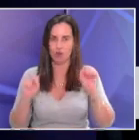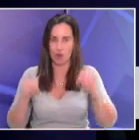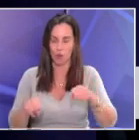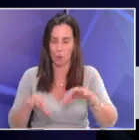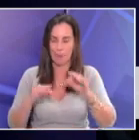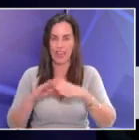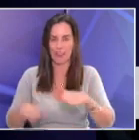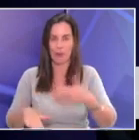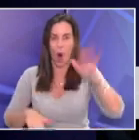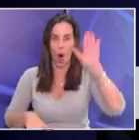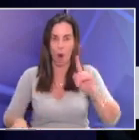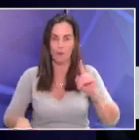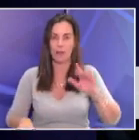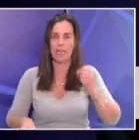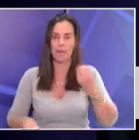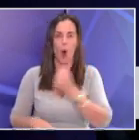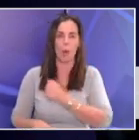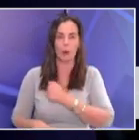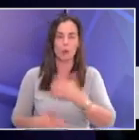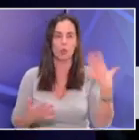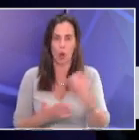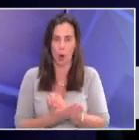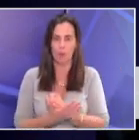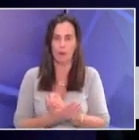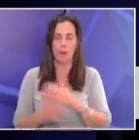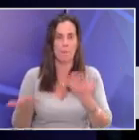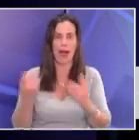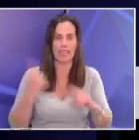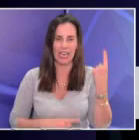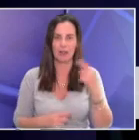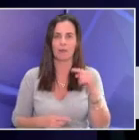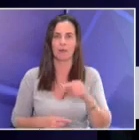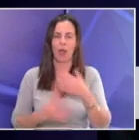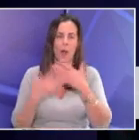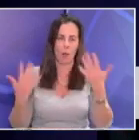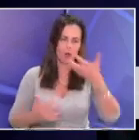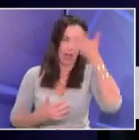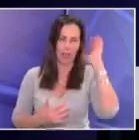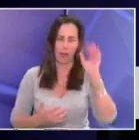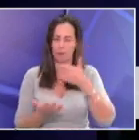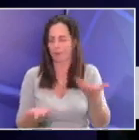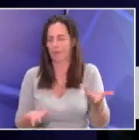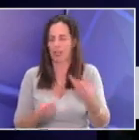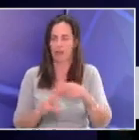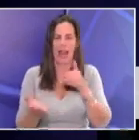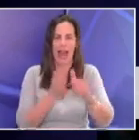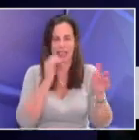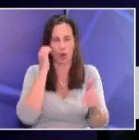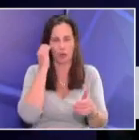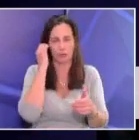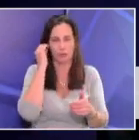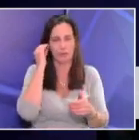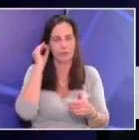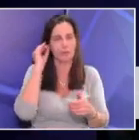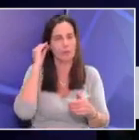בבית הנבחרים, במידה והרפובליקנים זוכים, מה שהולך לקרות זה ברור שטראמפ לא יודח, מפה אי אפשר בכלל, אין לנו